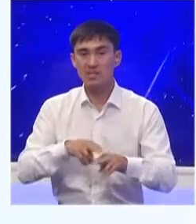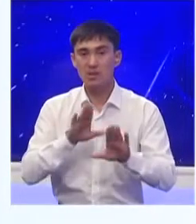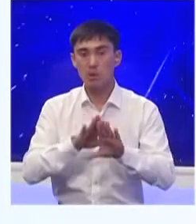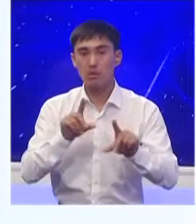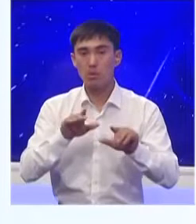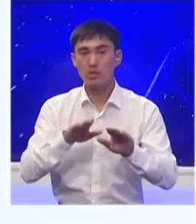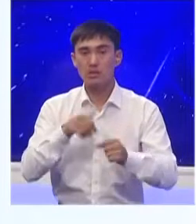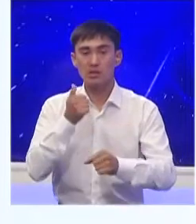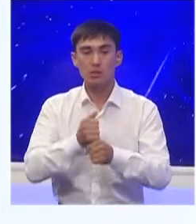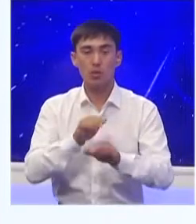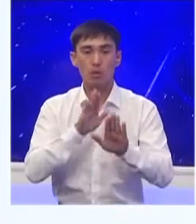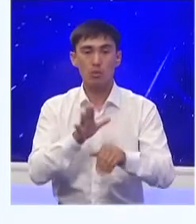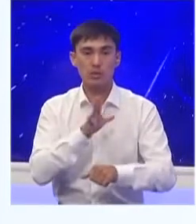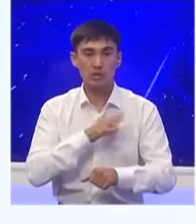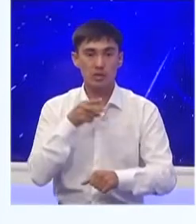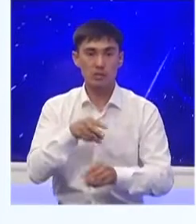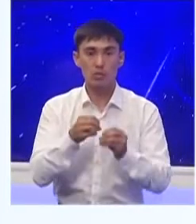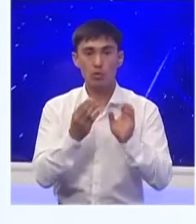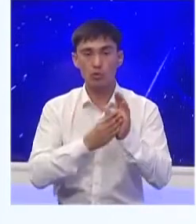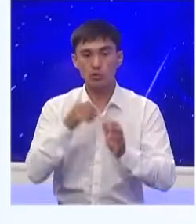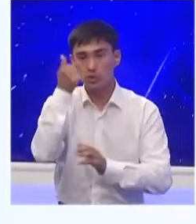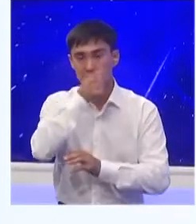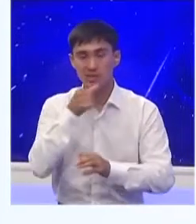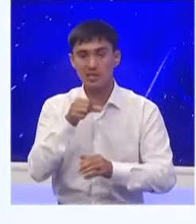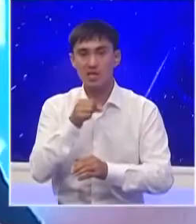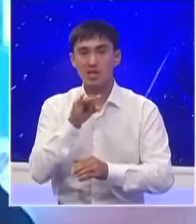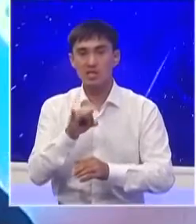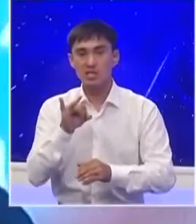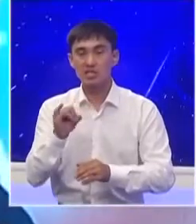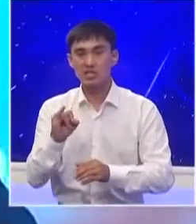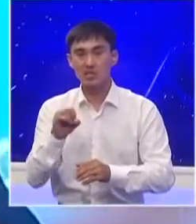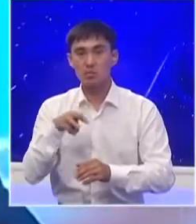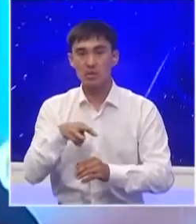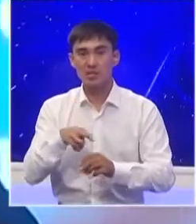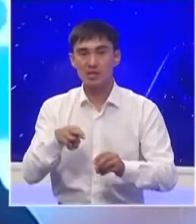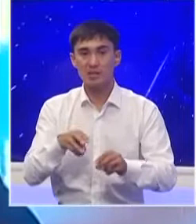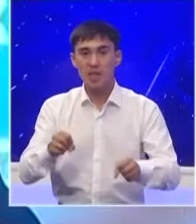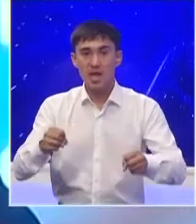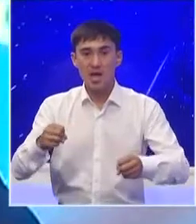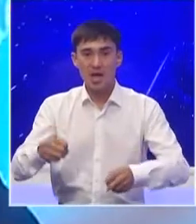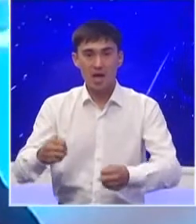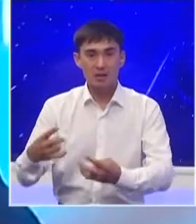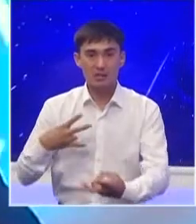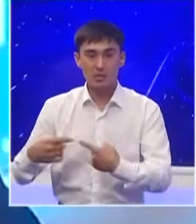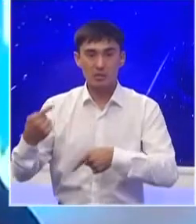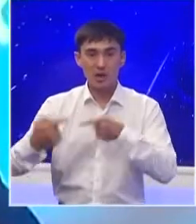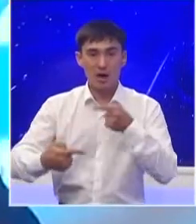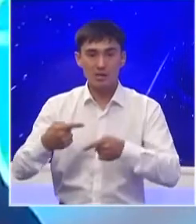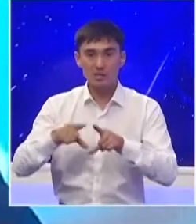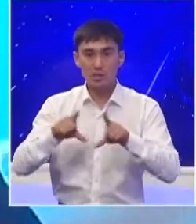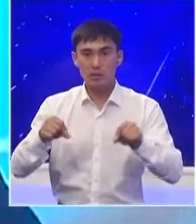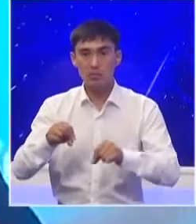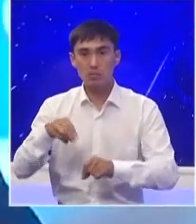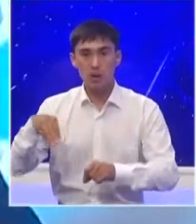орынбасары болды. 2019 жылға дейін ішкі істер министрлігі экстремизмге қарсы іс-қимыл департаментінің, кейін Ақтөбе